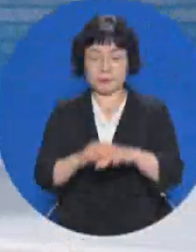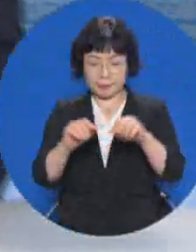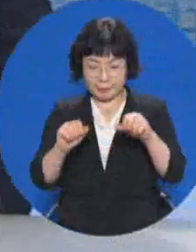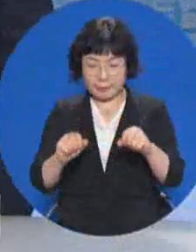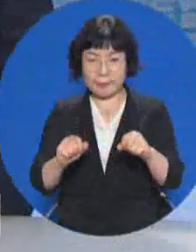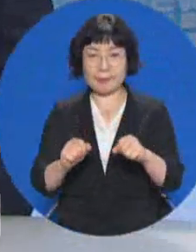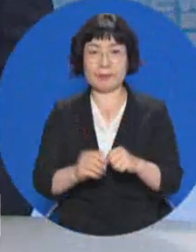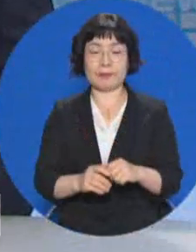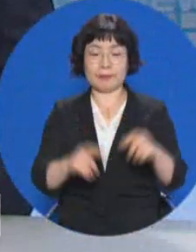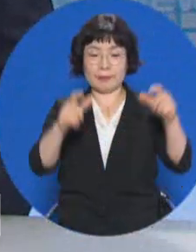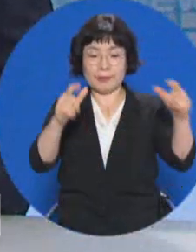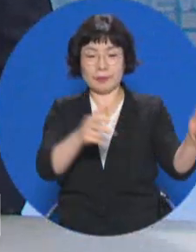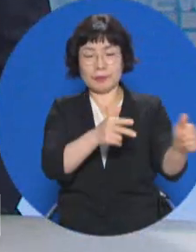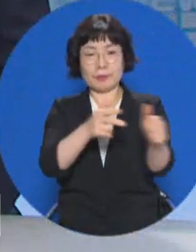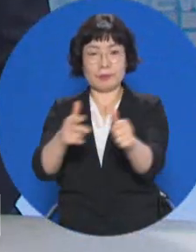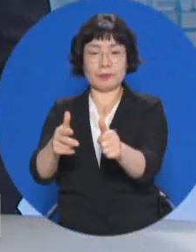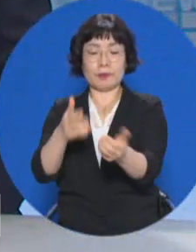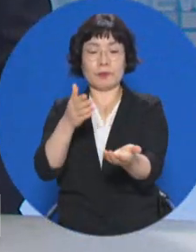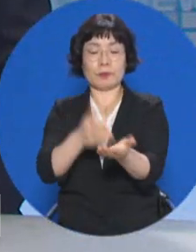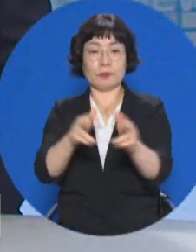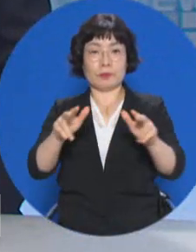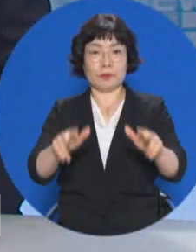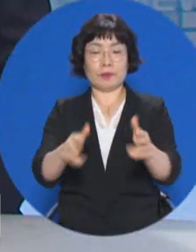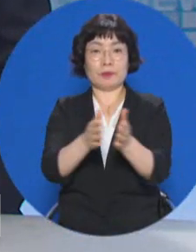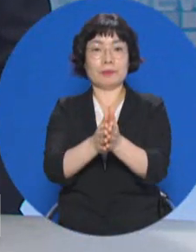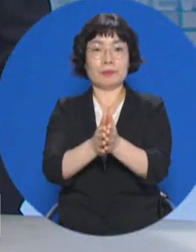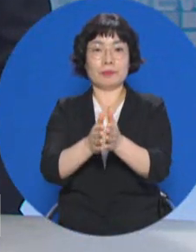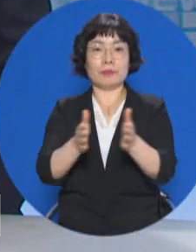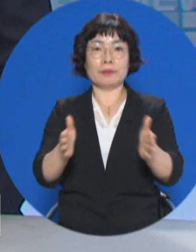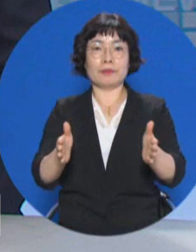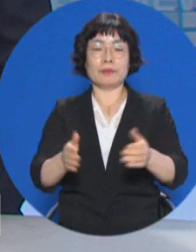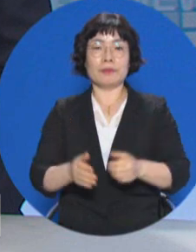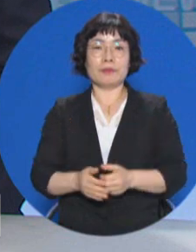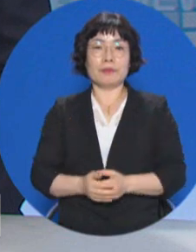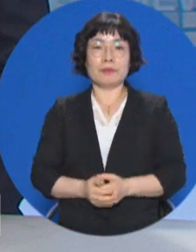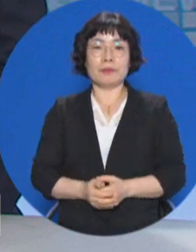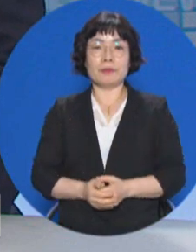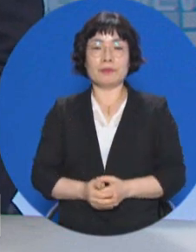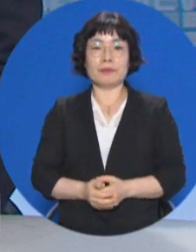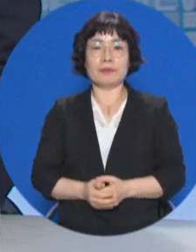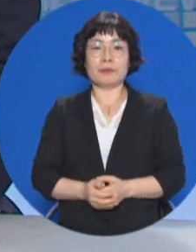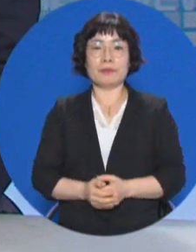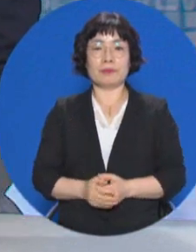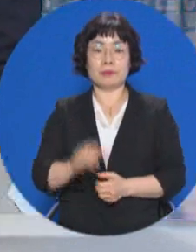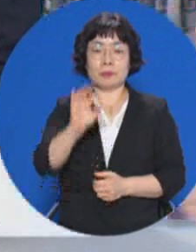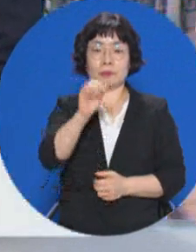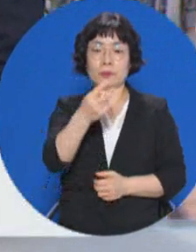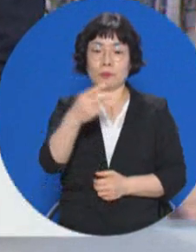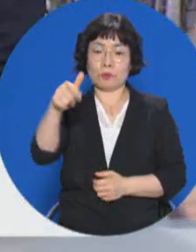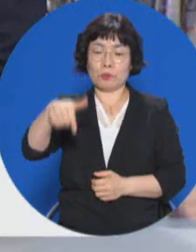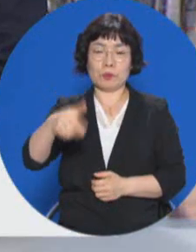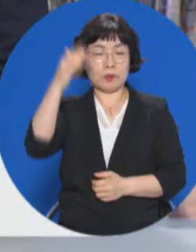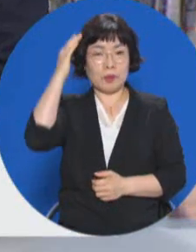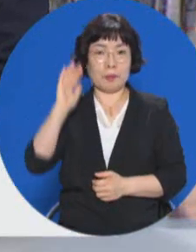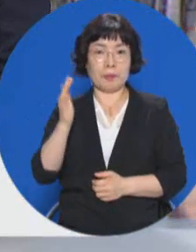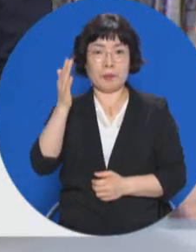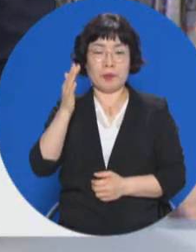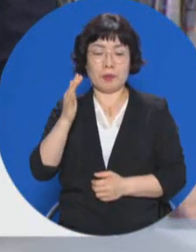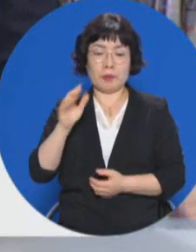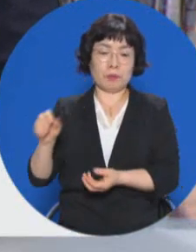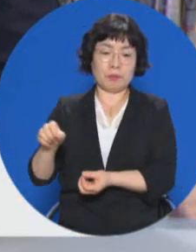여러분 안녕하십니까. 지역을 살펴보는 15분 여수 MBC 뉴스데스크 시작합니다. 오뚜기에 미역을 납품하는